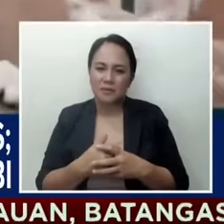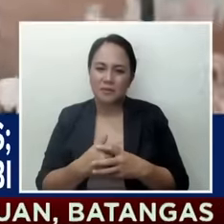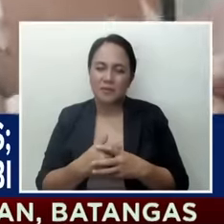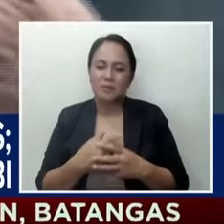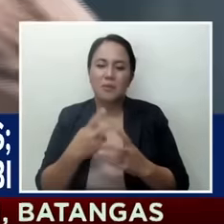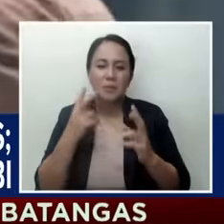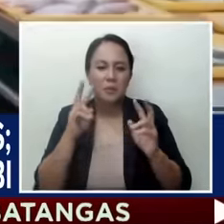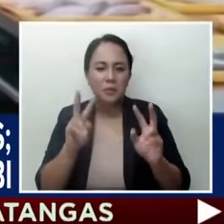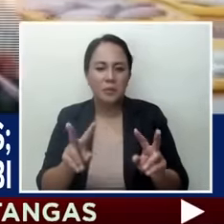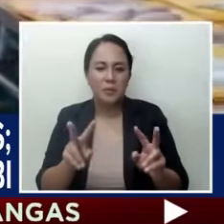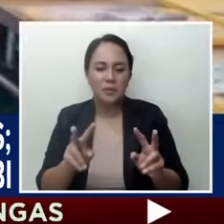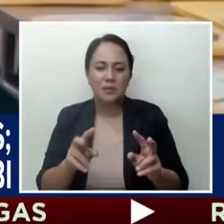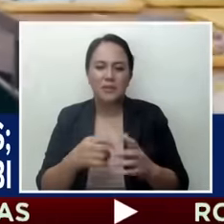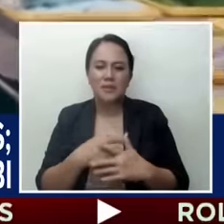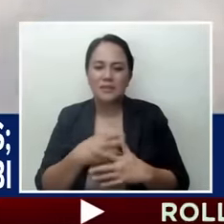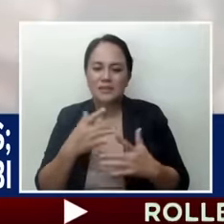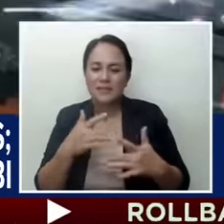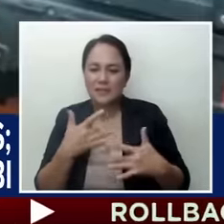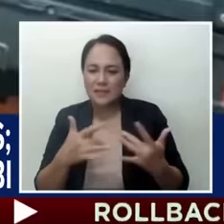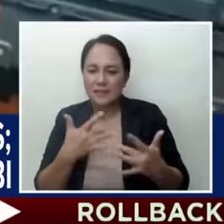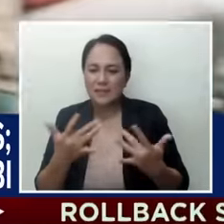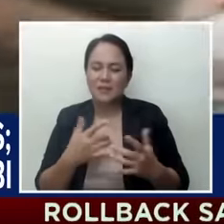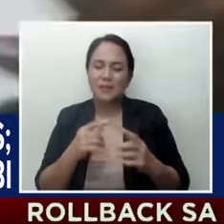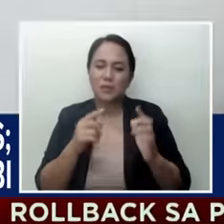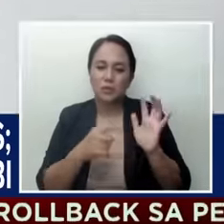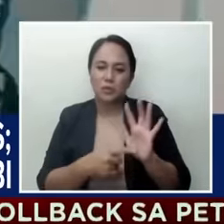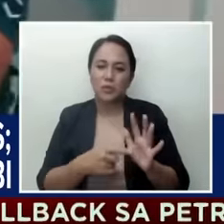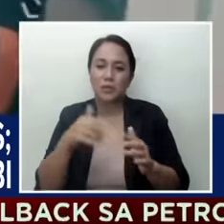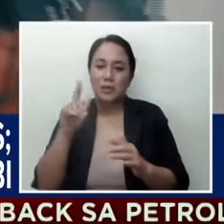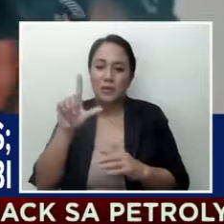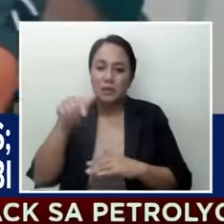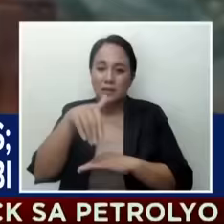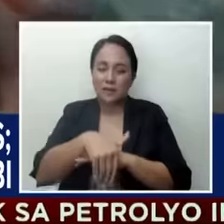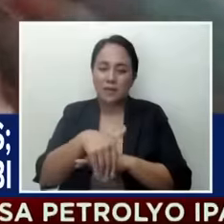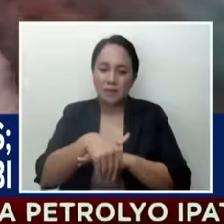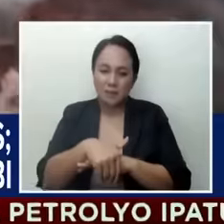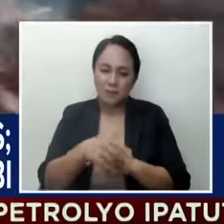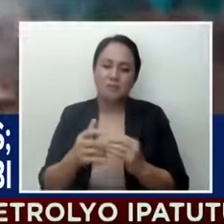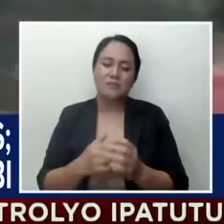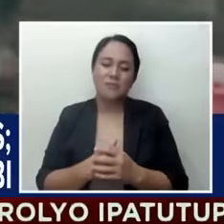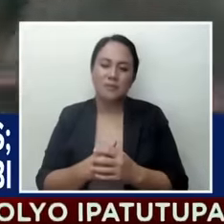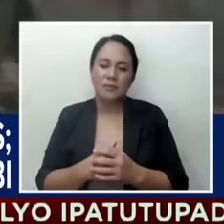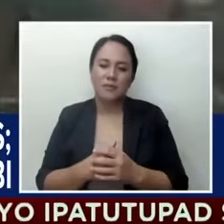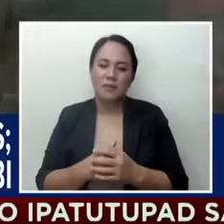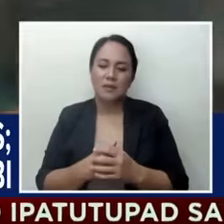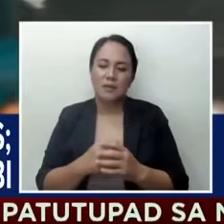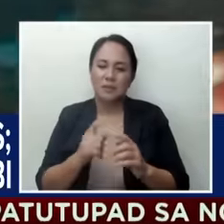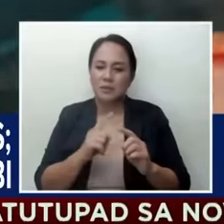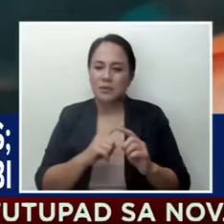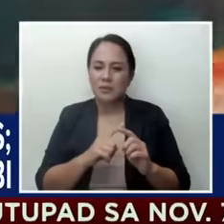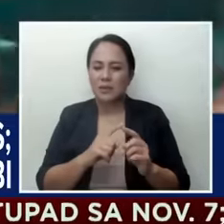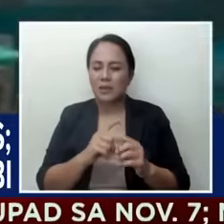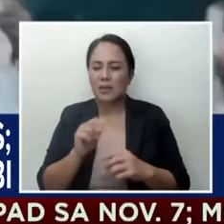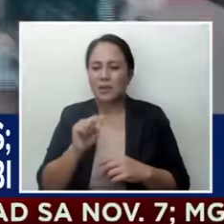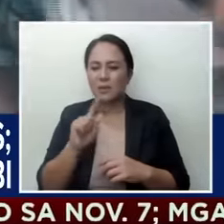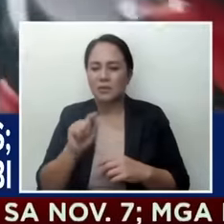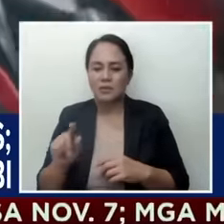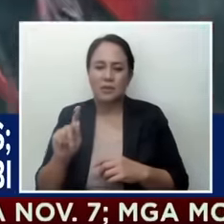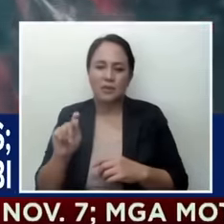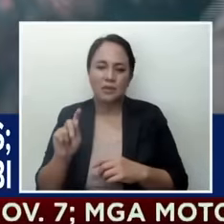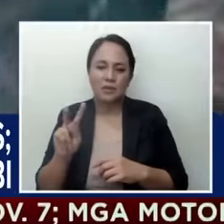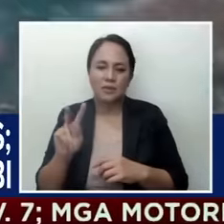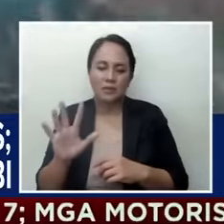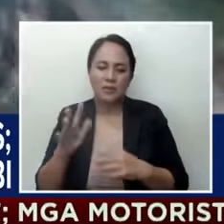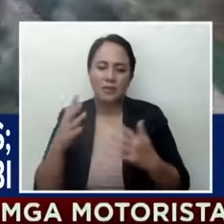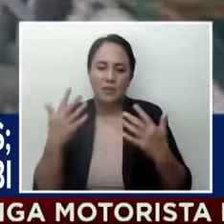Papanood ang kapanapanabik na eksena ng Batang Quiapo mamayang gabi sa Kapamilya Channel, Kapamilya Online Live, A to Z at TV5,